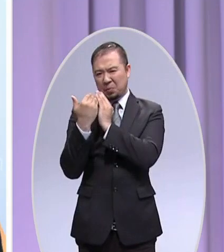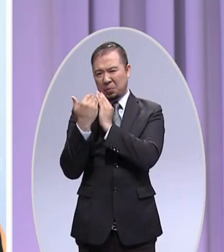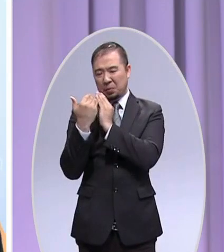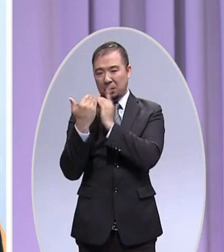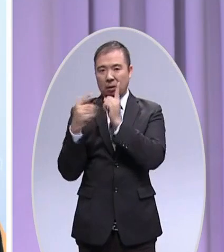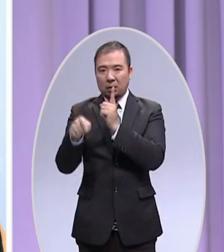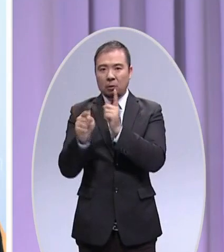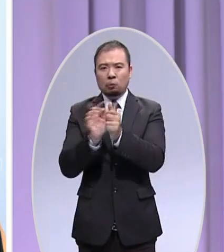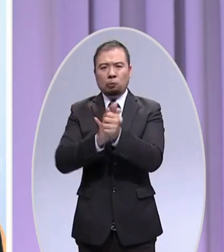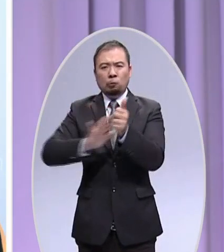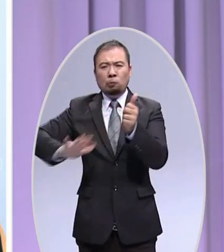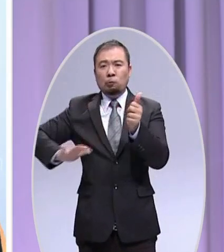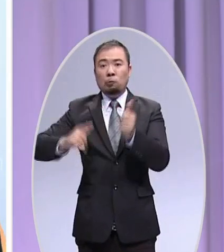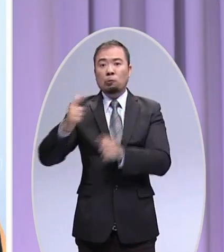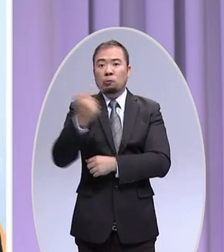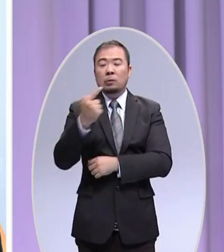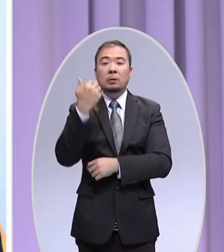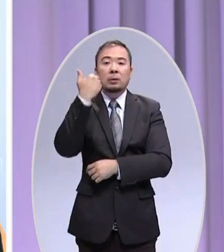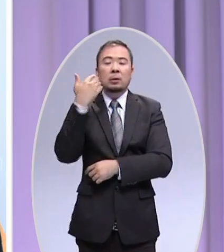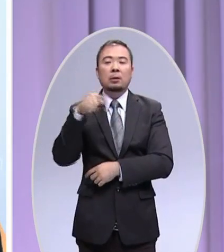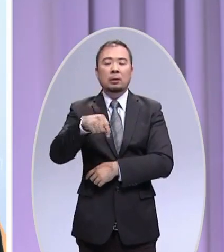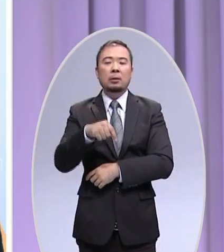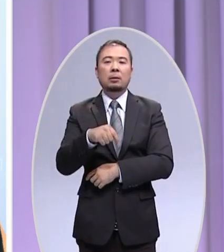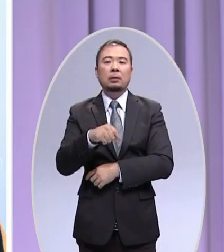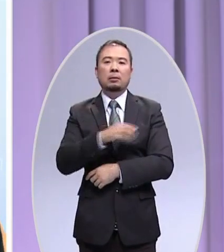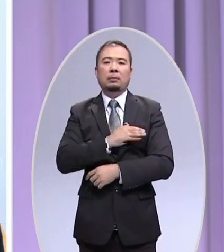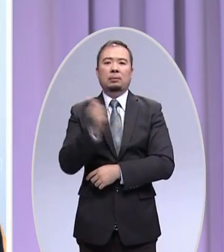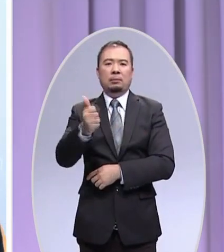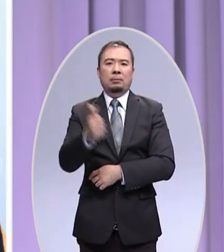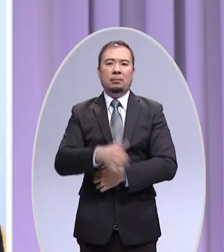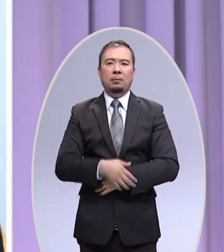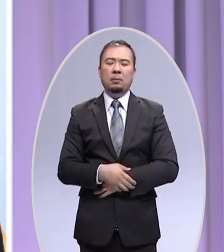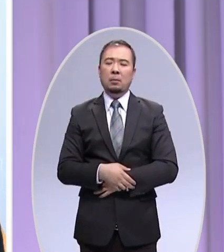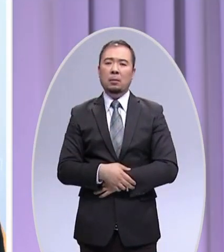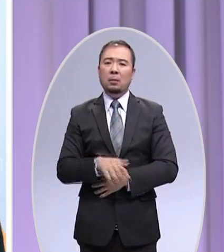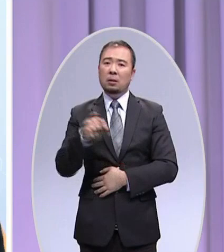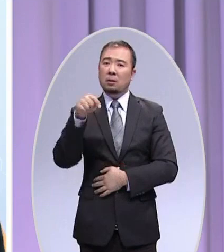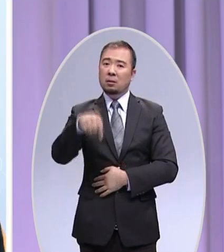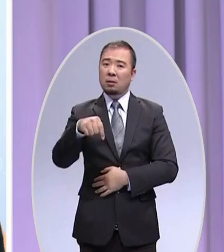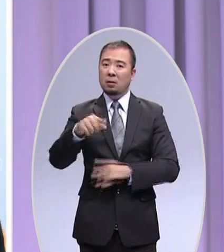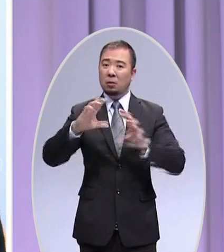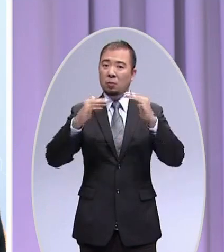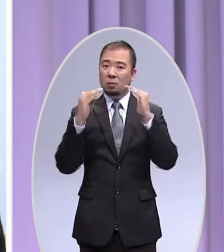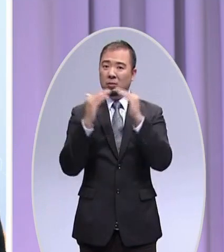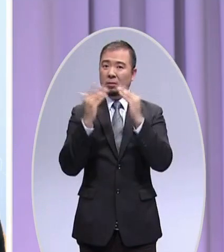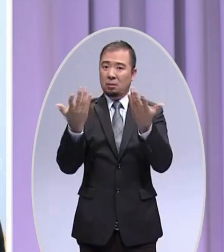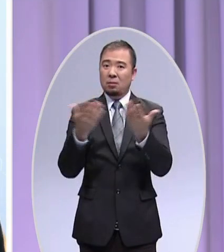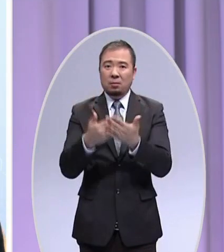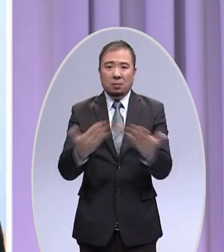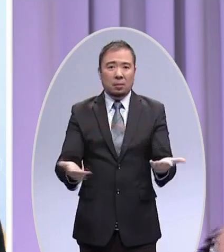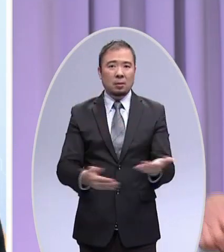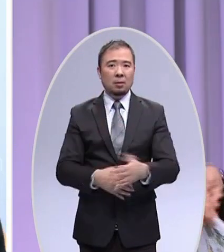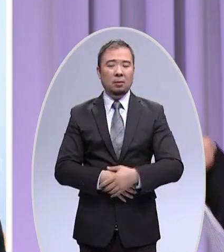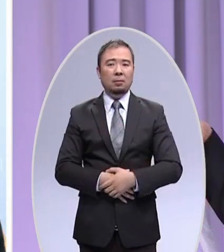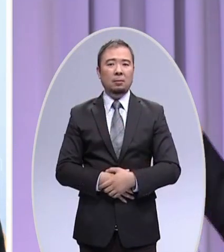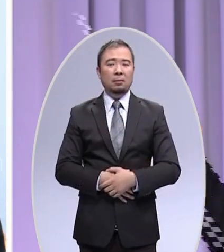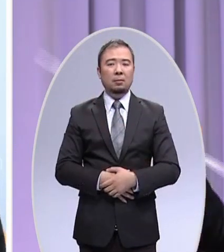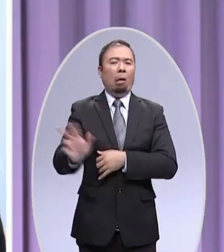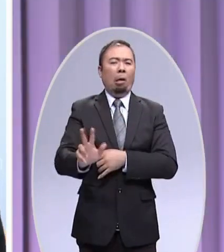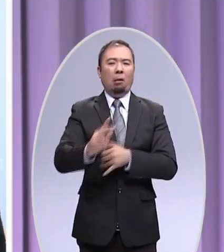括他卧榻之侧岂容他人酣睡，但是副手就叫赖清德，就是新潮流啊，他